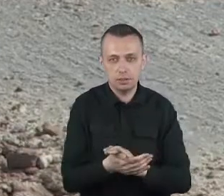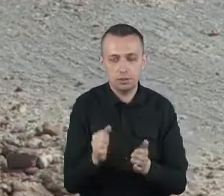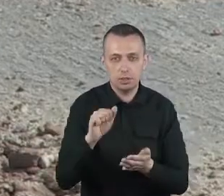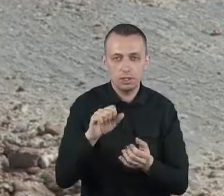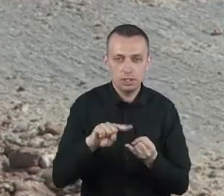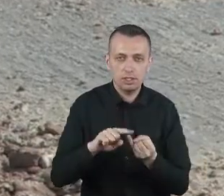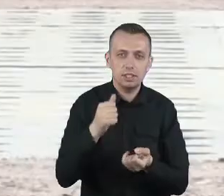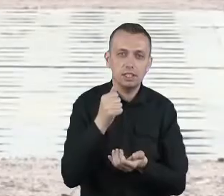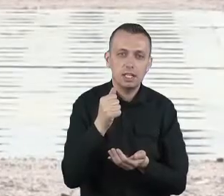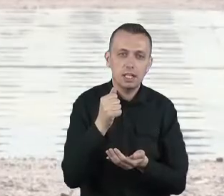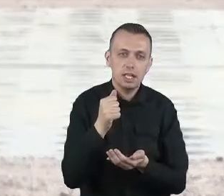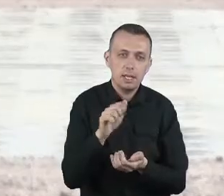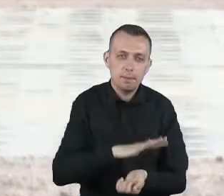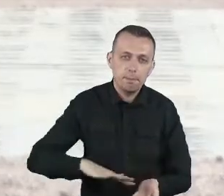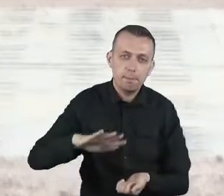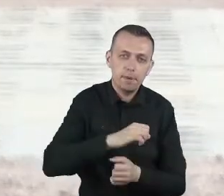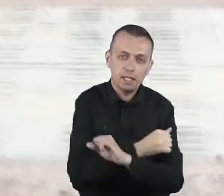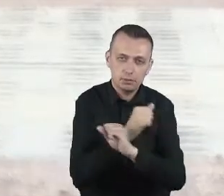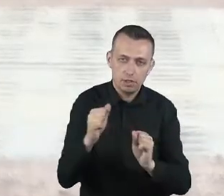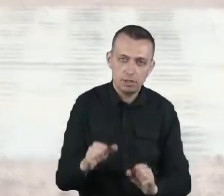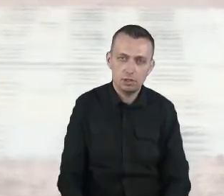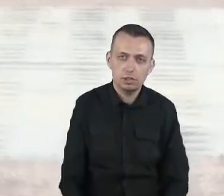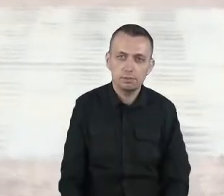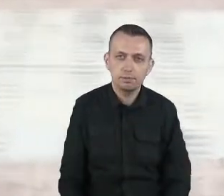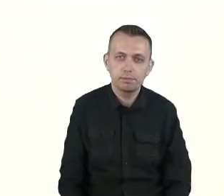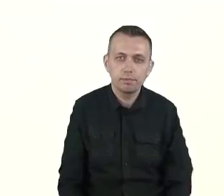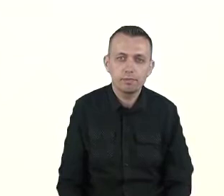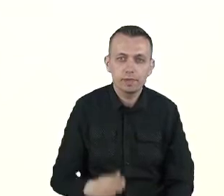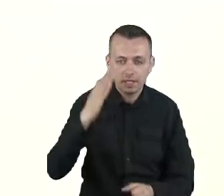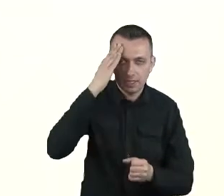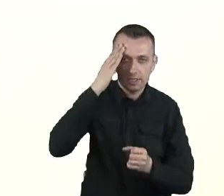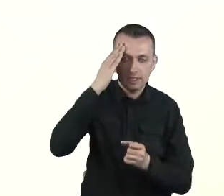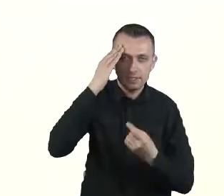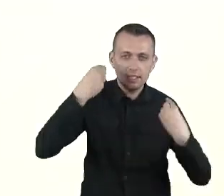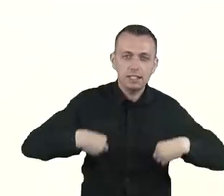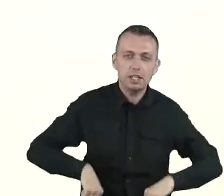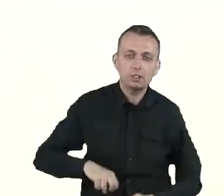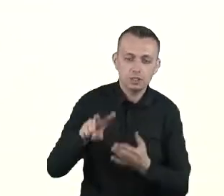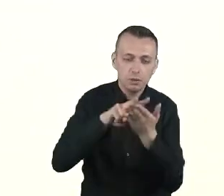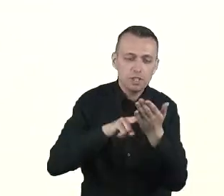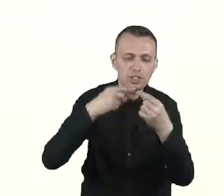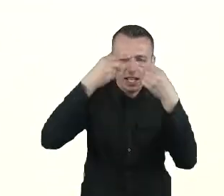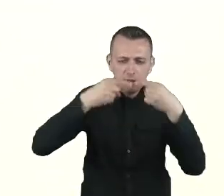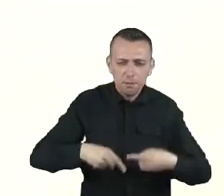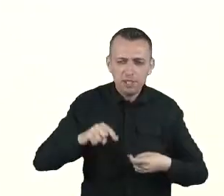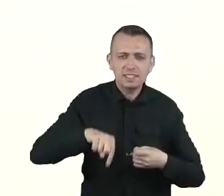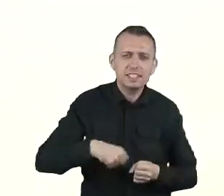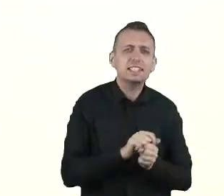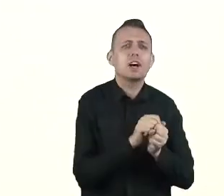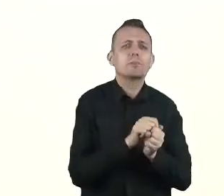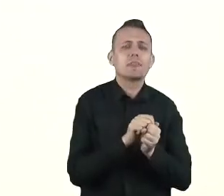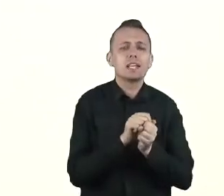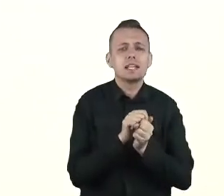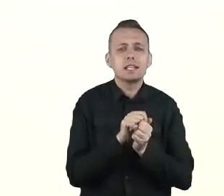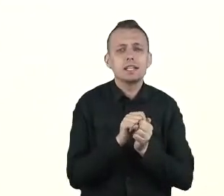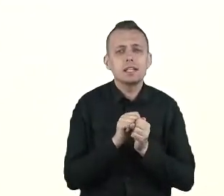projekt podziemnego parkingu. Dla Wiadomości Dnia Paweł Albiniak. Znani czytają poezję. To cykl, w którym ludzie filmu i